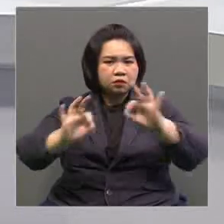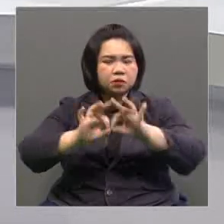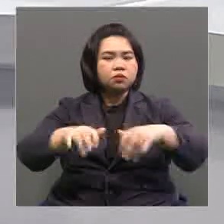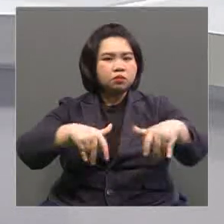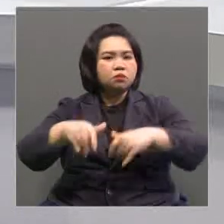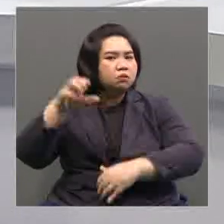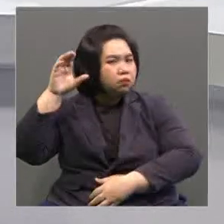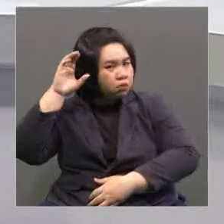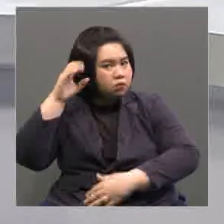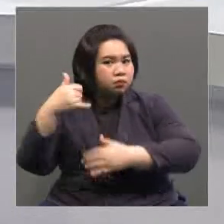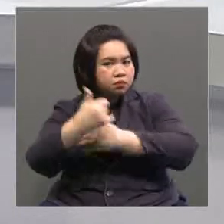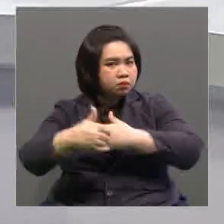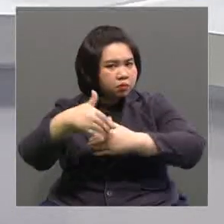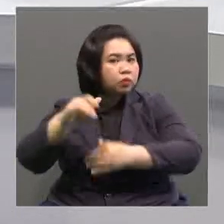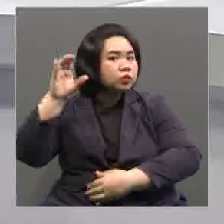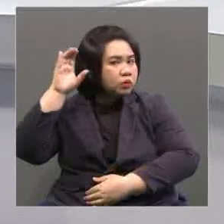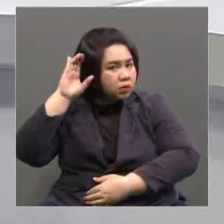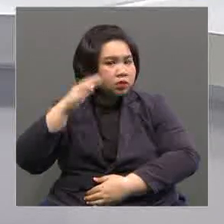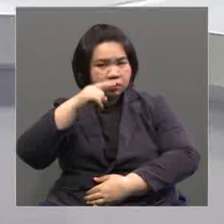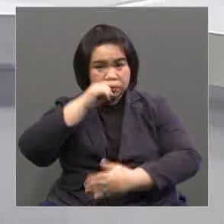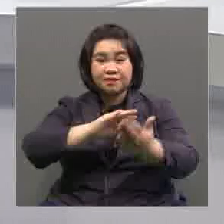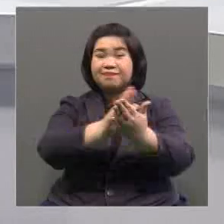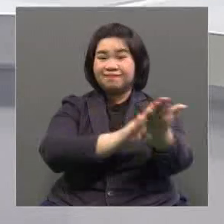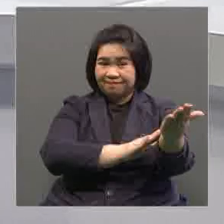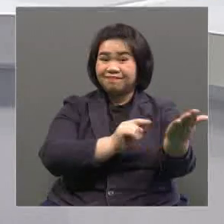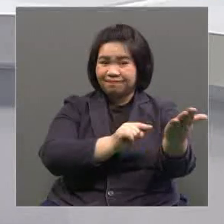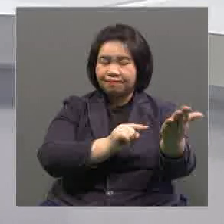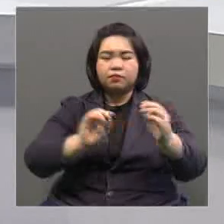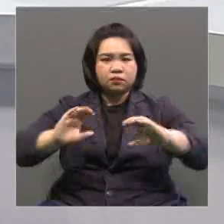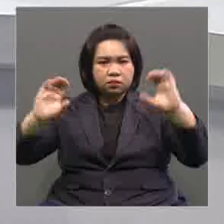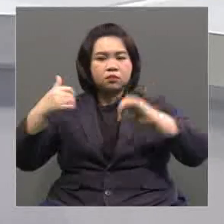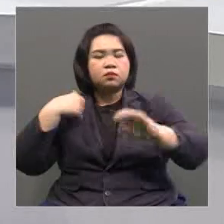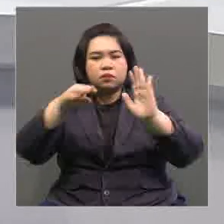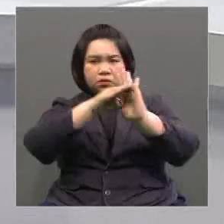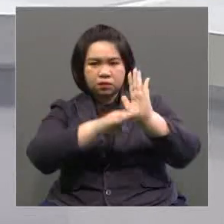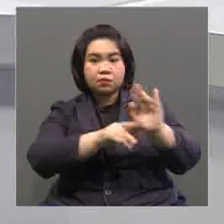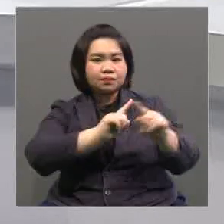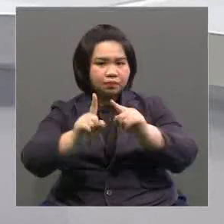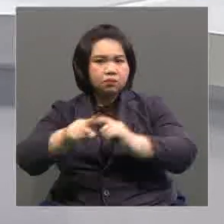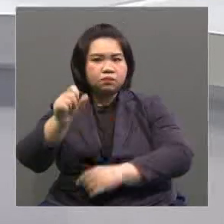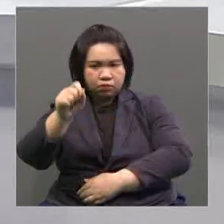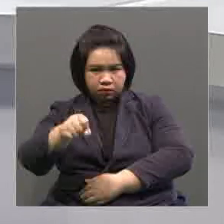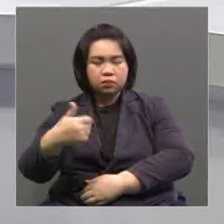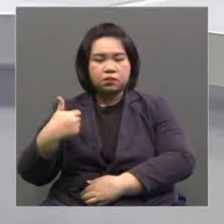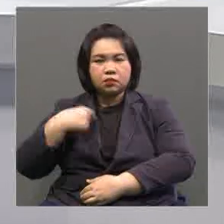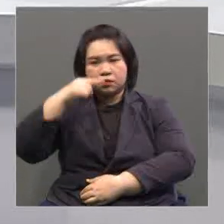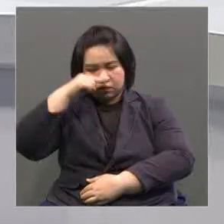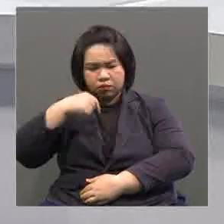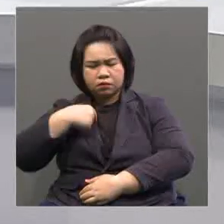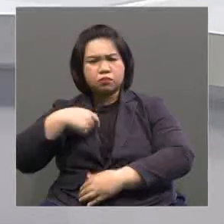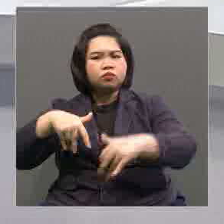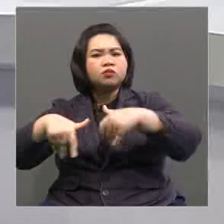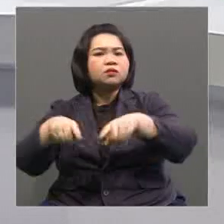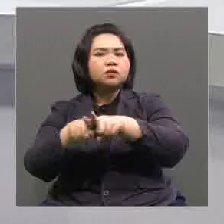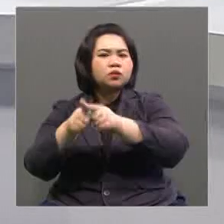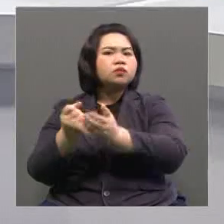คะพี่ป๋องคสร้างความเชื่อมั่นอันนี้นอกจากรัฐบาลจะออกมาตรการต่างๆแล้วตัวเราเองก็สามารถสร้างความเชื่อมั่นให้กับการท่องเที่ยวของบ้านเรา